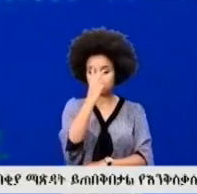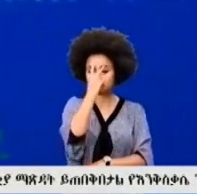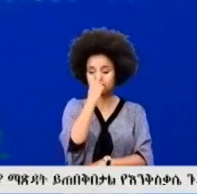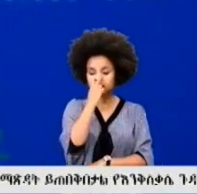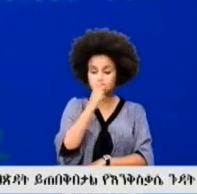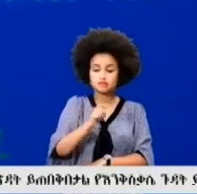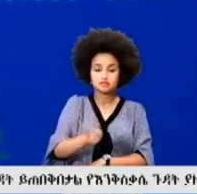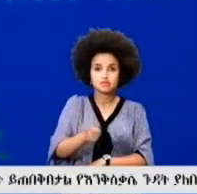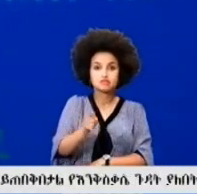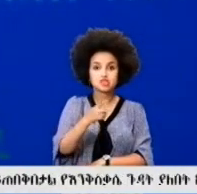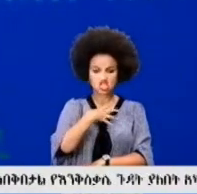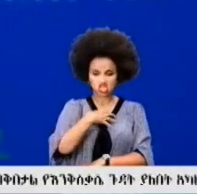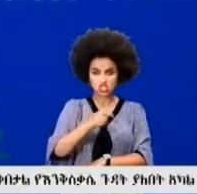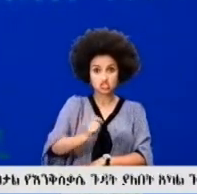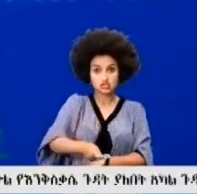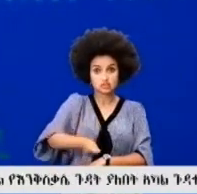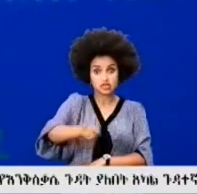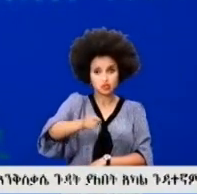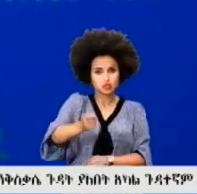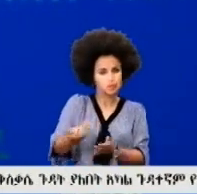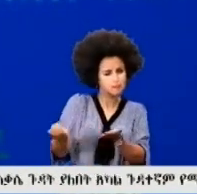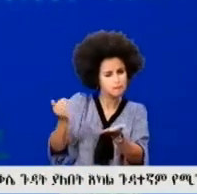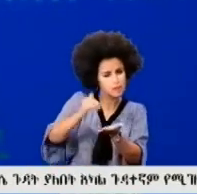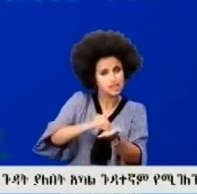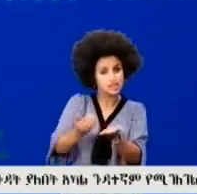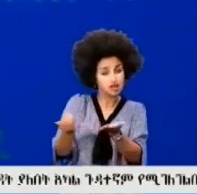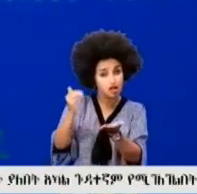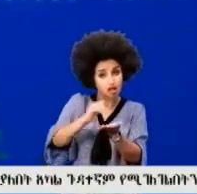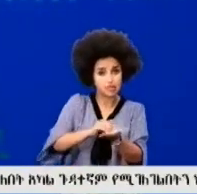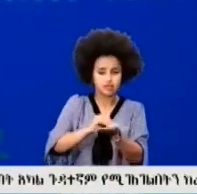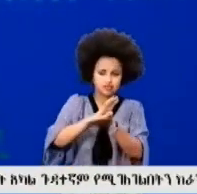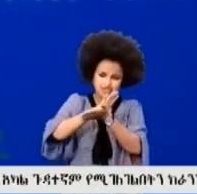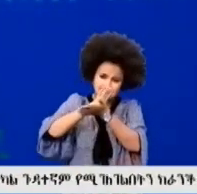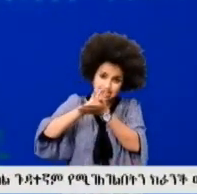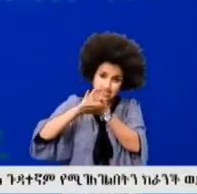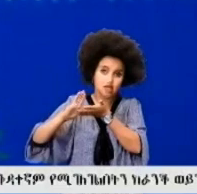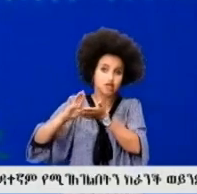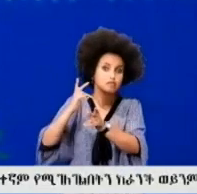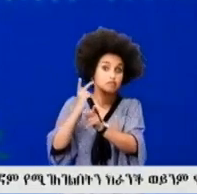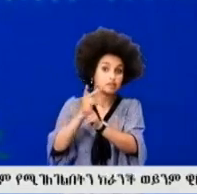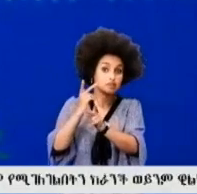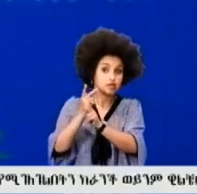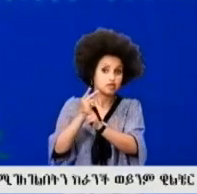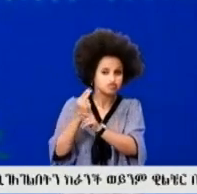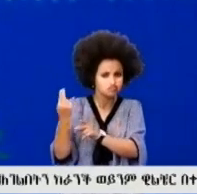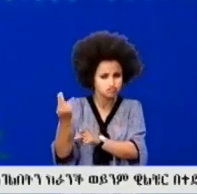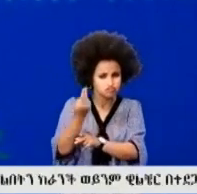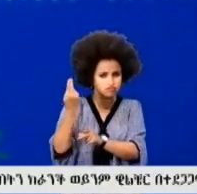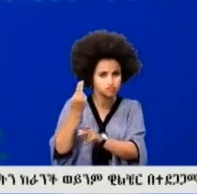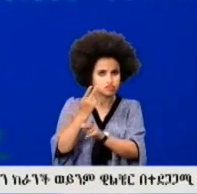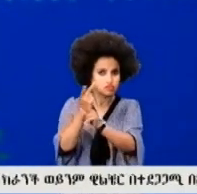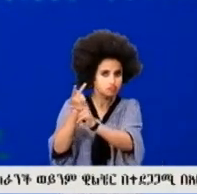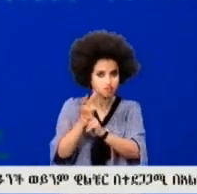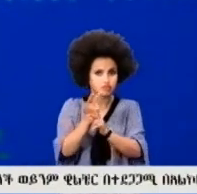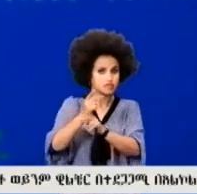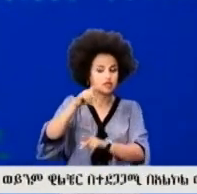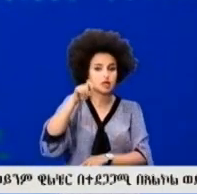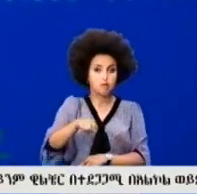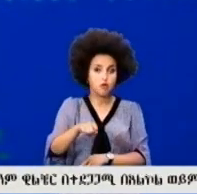አንድ አይነ ስውር ነጭ በትሩን በተደጋጋሚ በንጽህና መጠበቂያ ማጽዳት